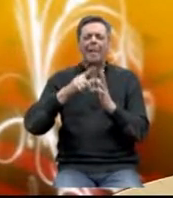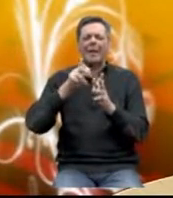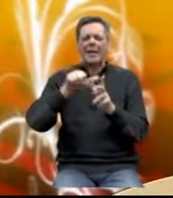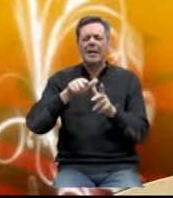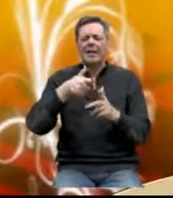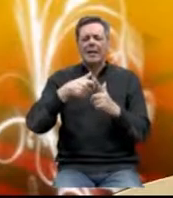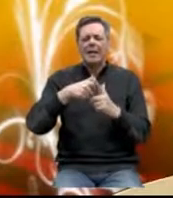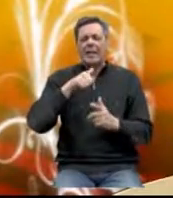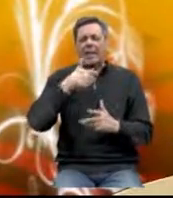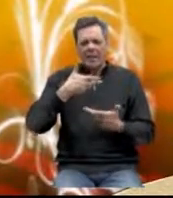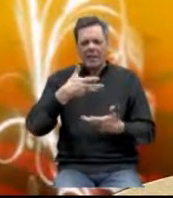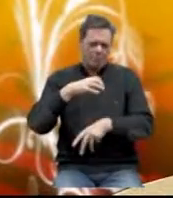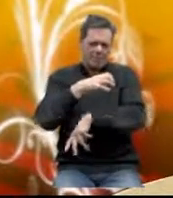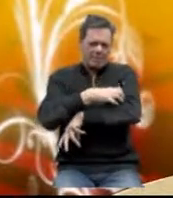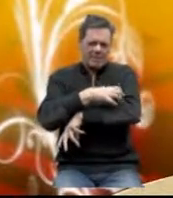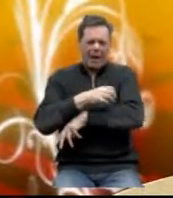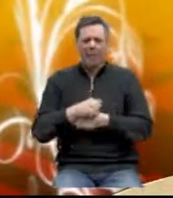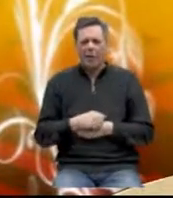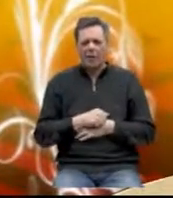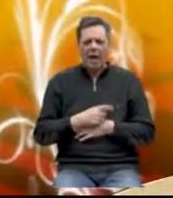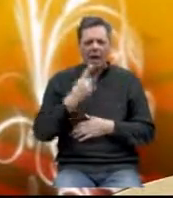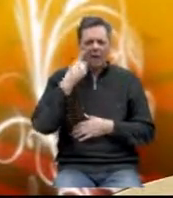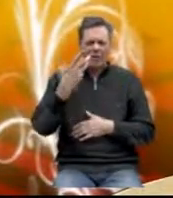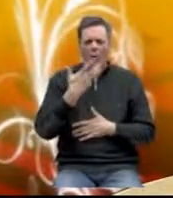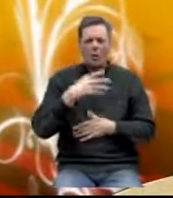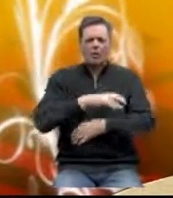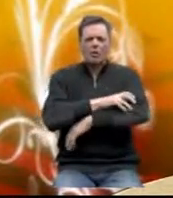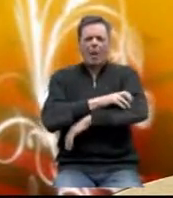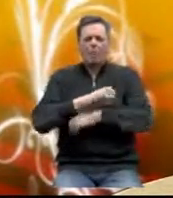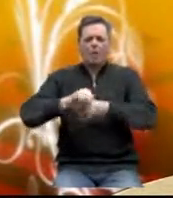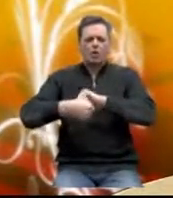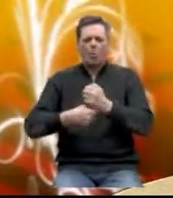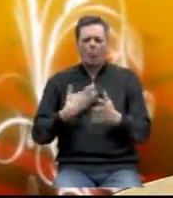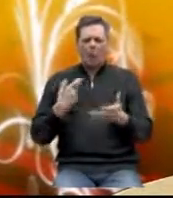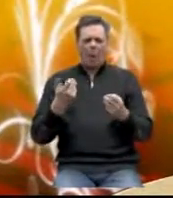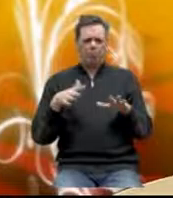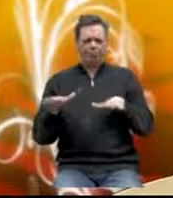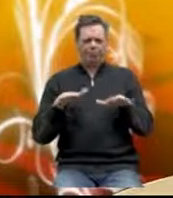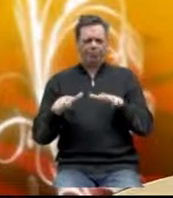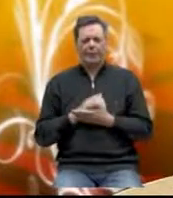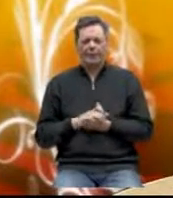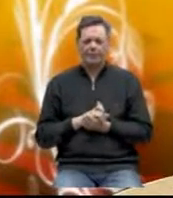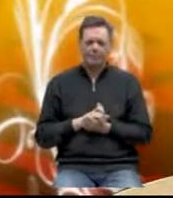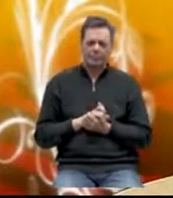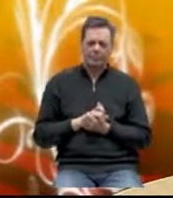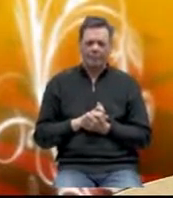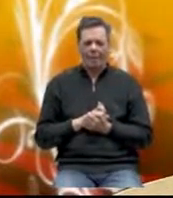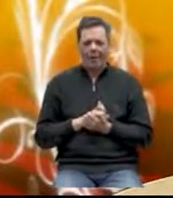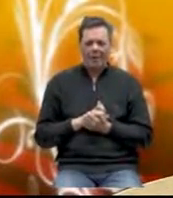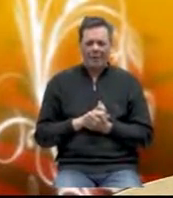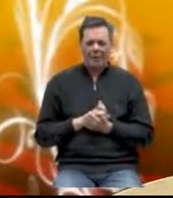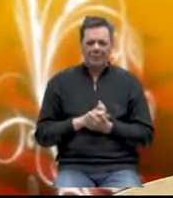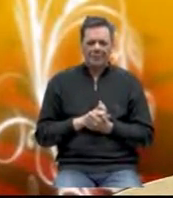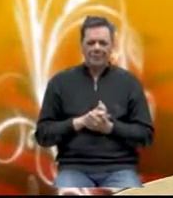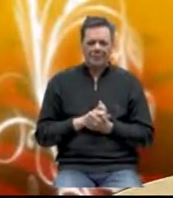jedna fizioterapeutkinja, da vidimo kad su nam zglobovi malo poremećeni, jel da, kad mi rame ide malo više gore umjesto